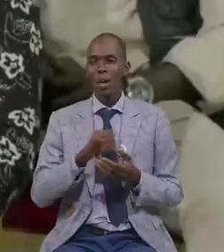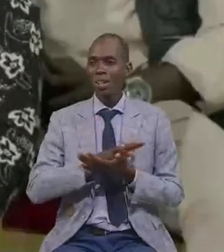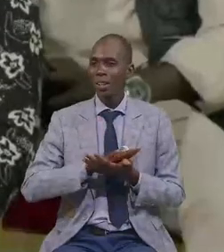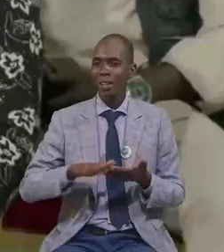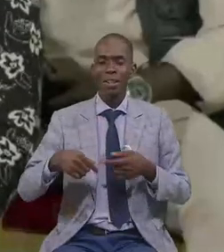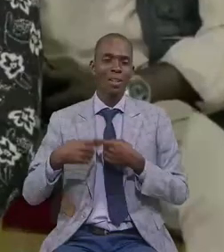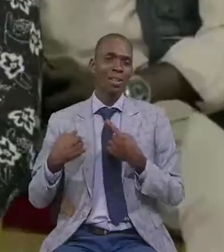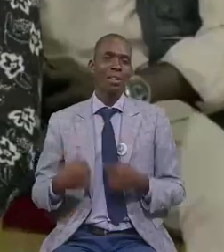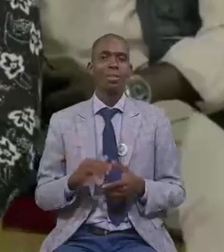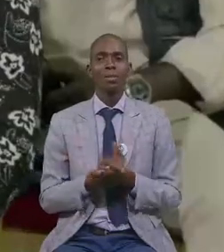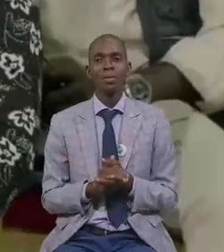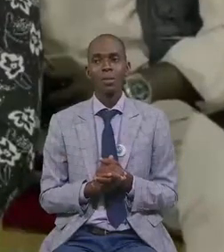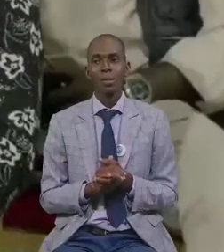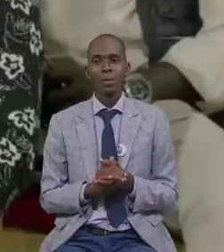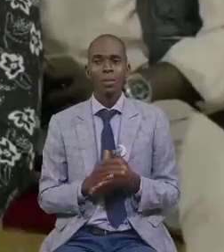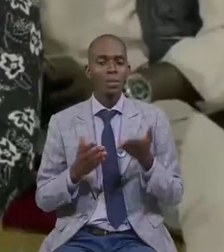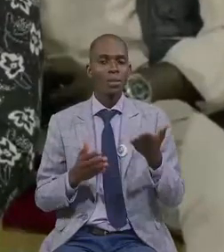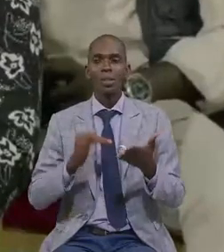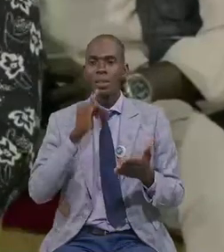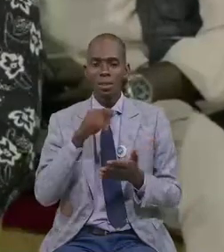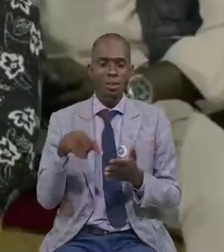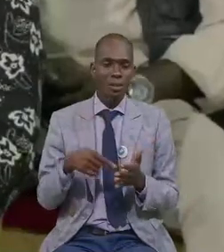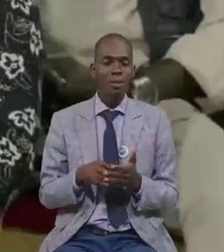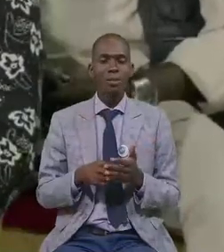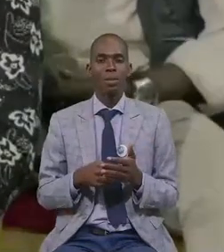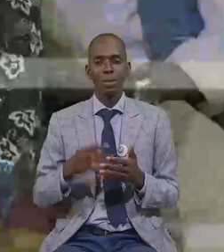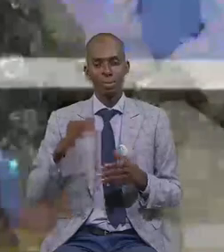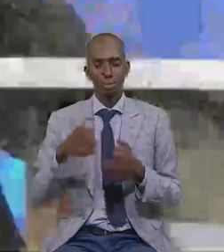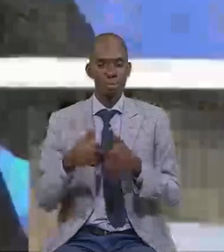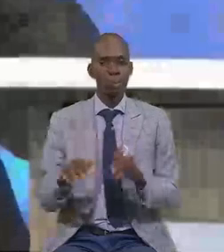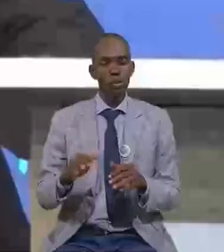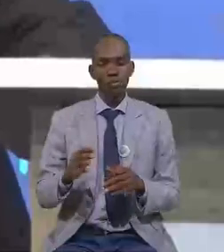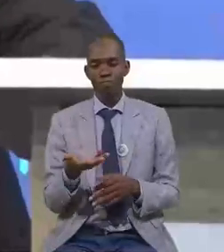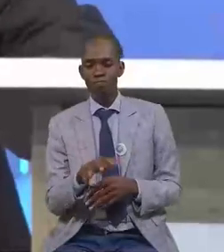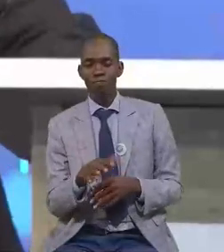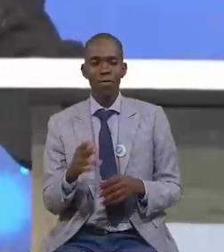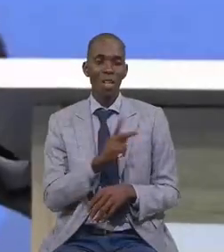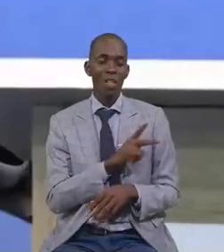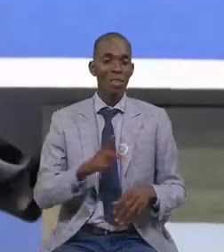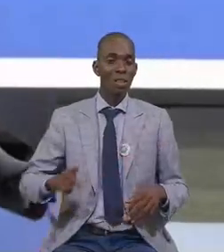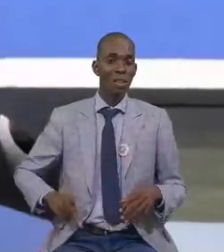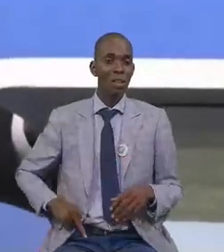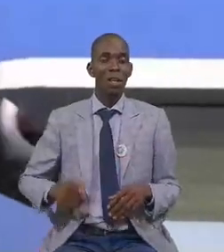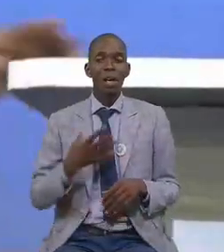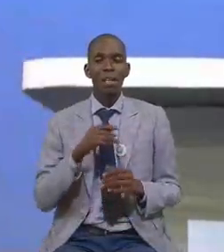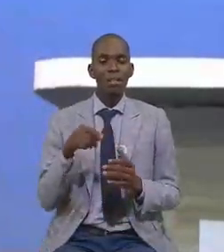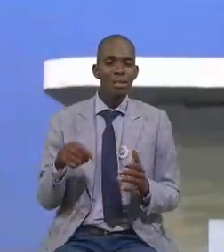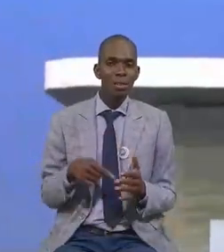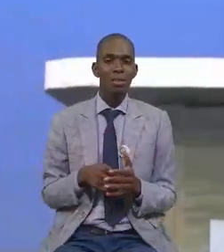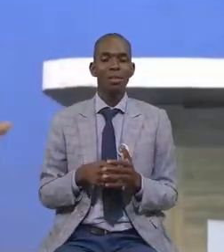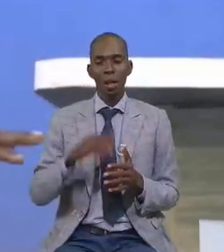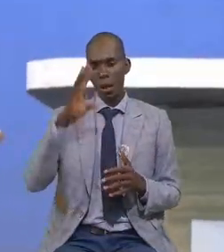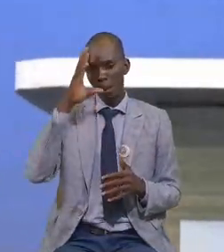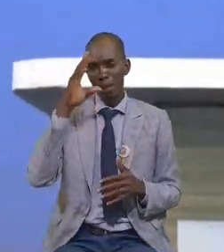cœur pur. Ce roi prodigue, ce roi perverti, cet